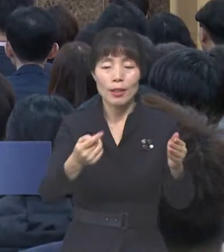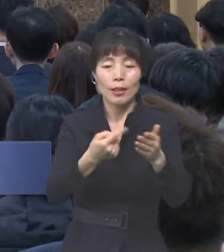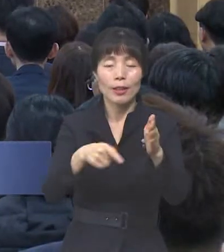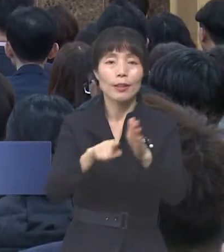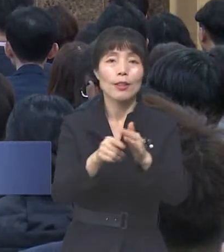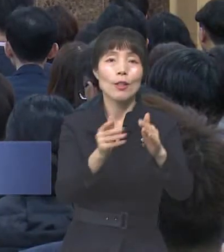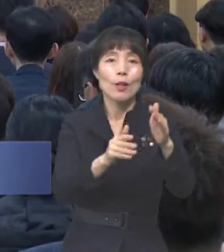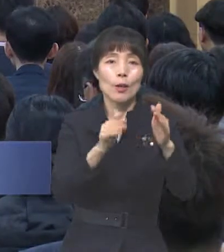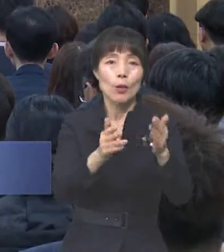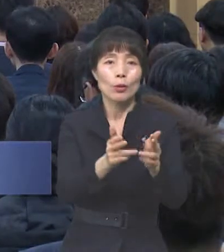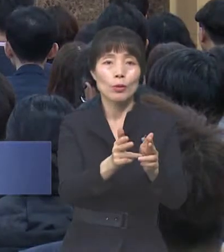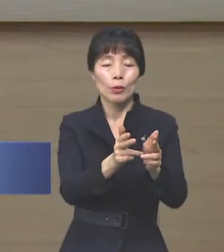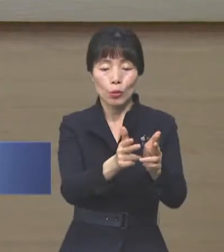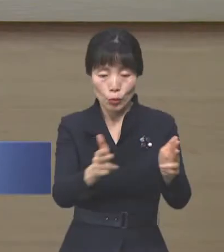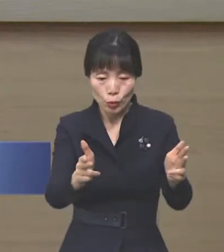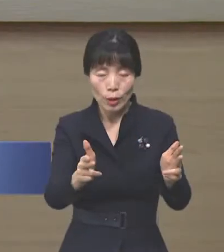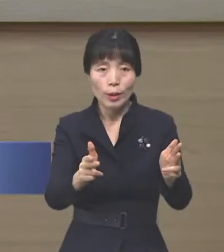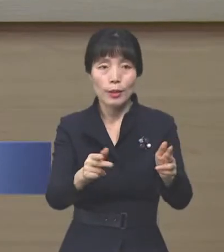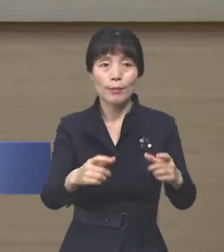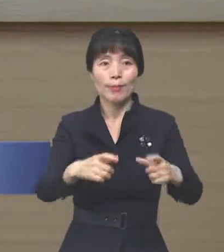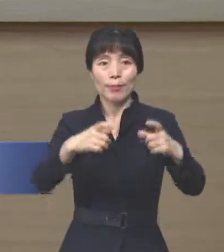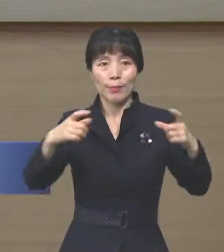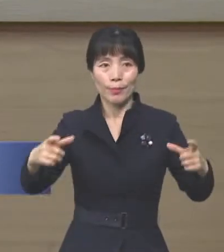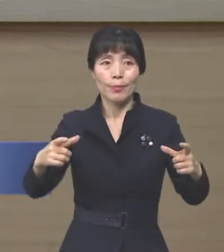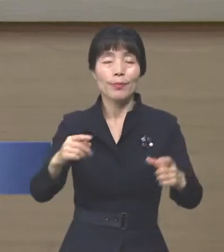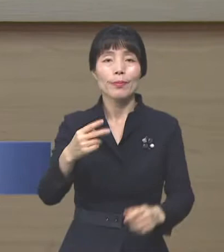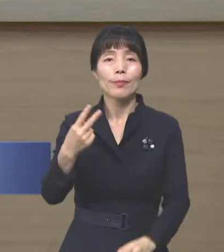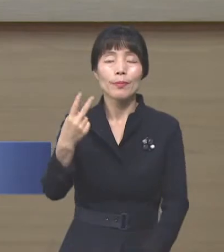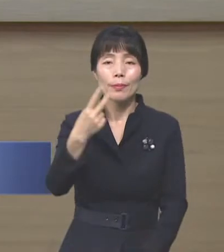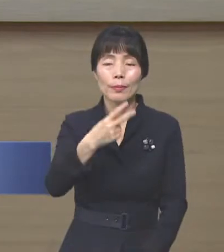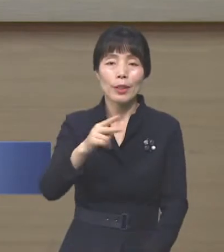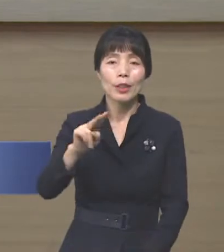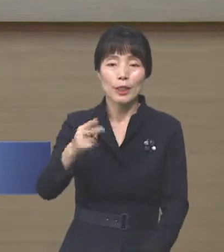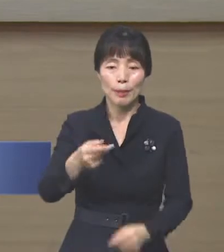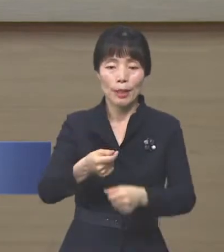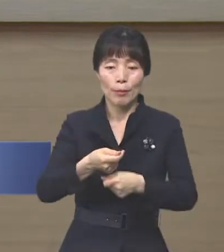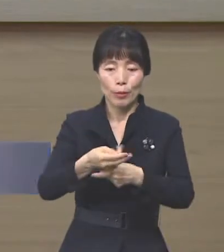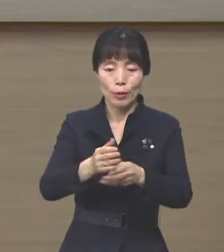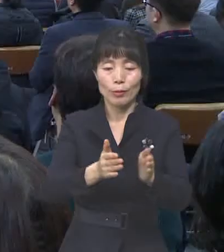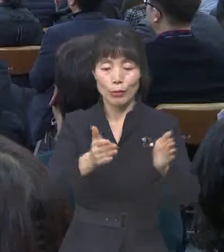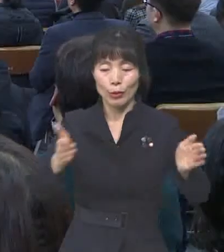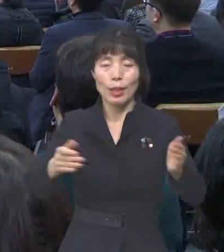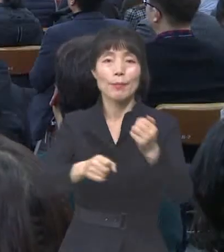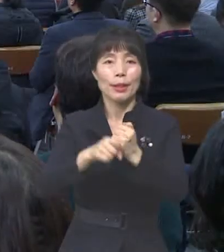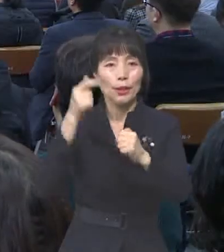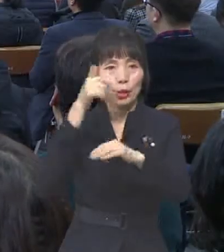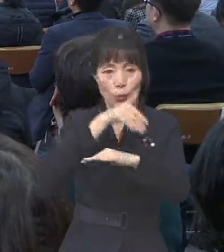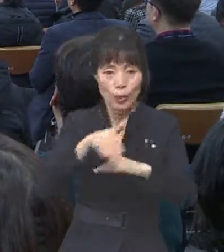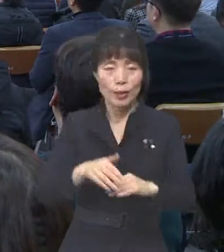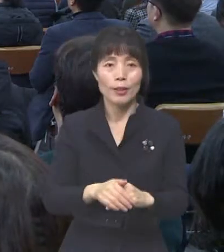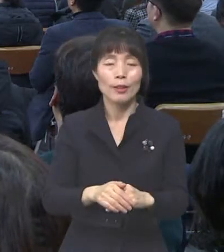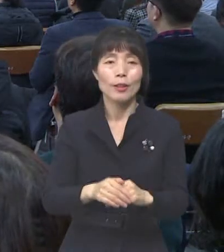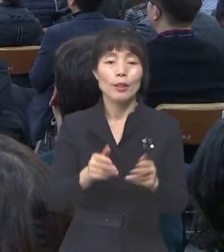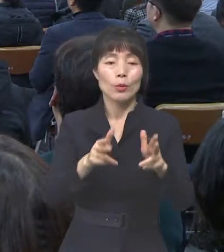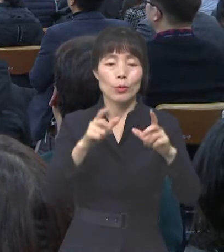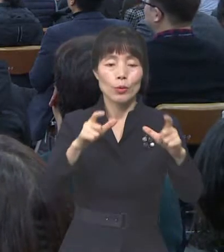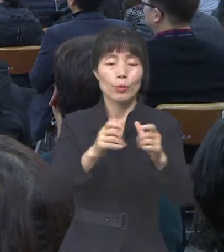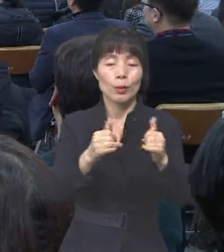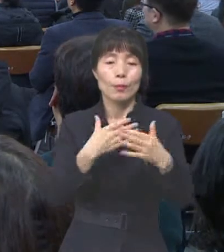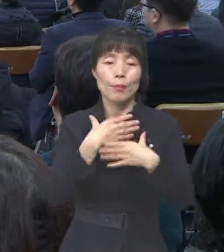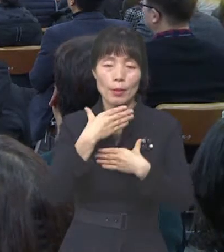주차장 2,200면을 조성한다는 계획입니다. 공원과 커뮤니티 센터 등 주민 편의 시설도 확충하기로